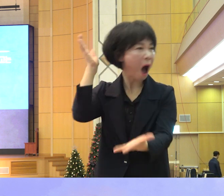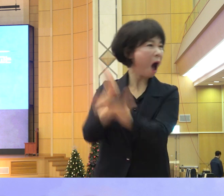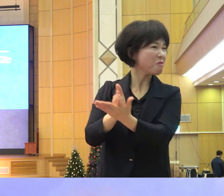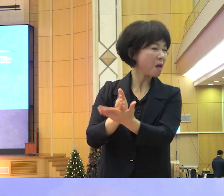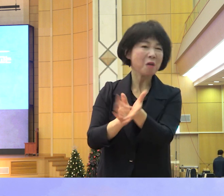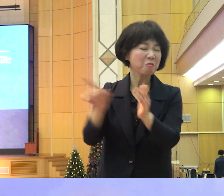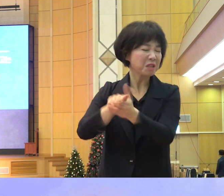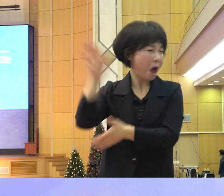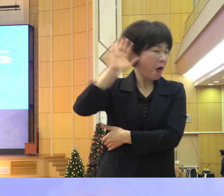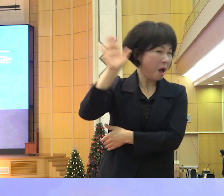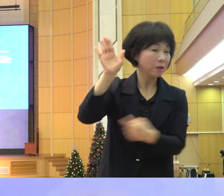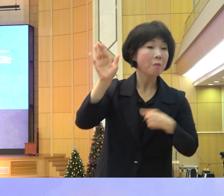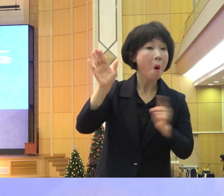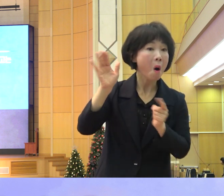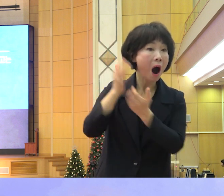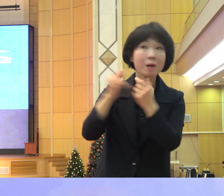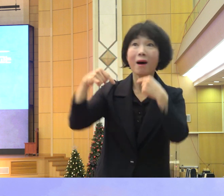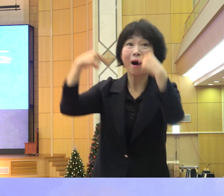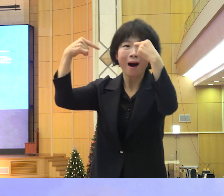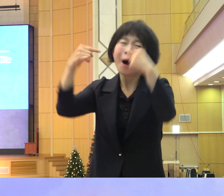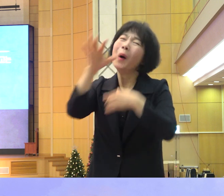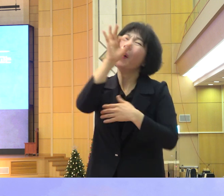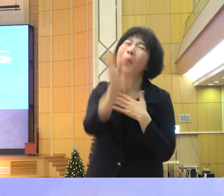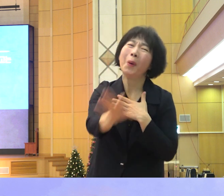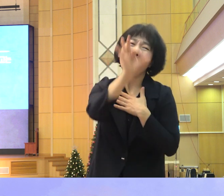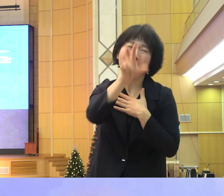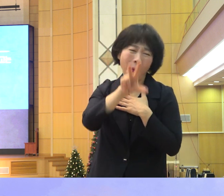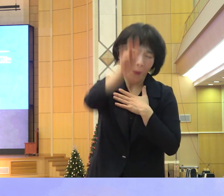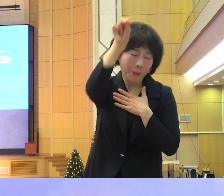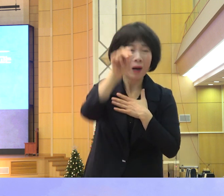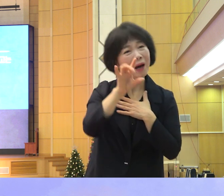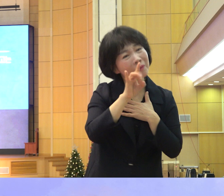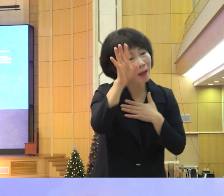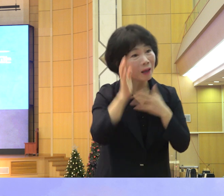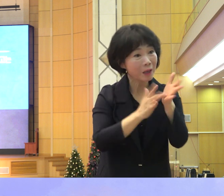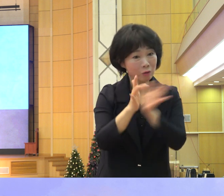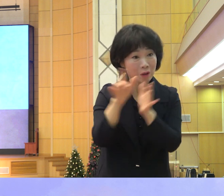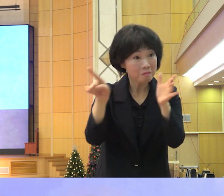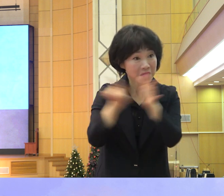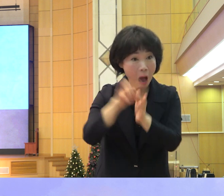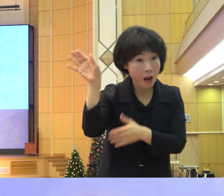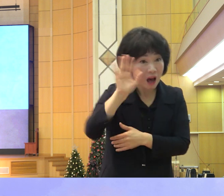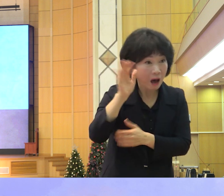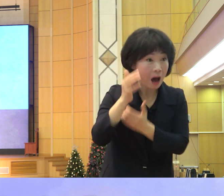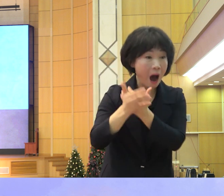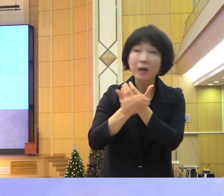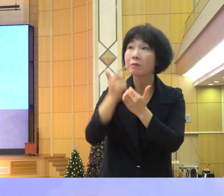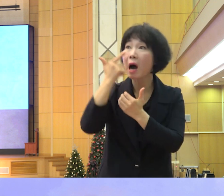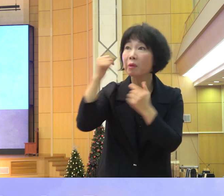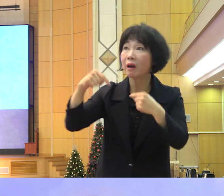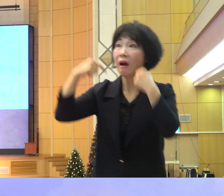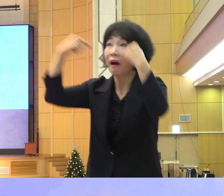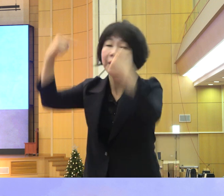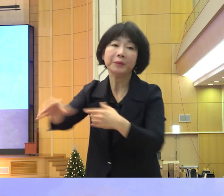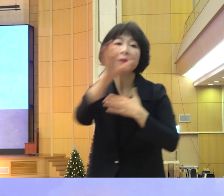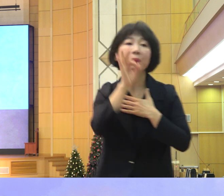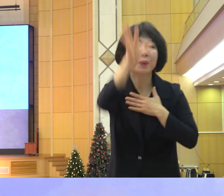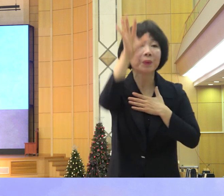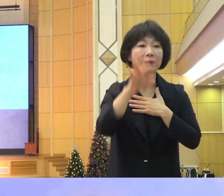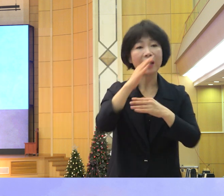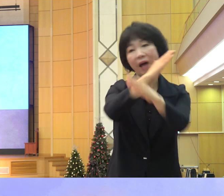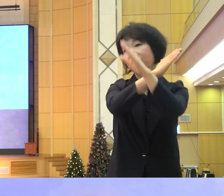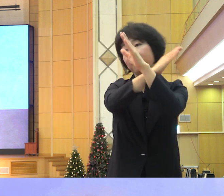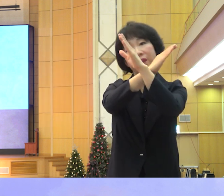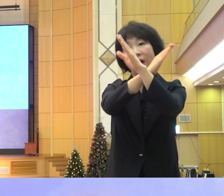않고는 아버지께로 올 자가 없느니라. 아버지께로 올 자가 없대요. 아버지께로 올